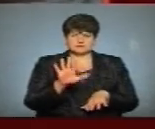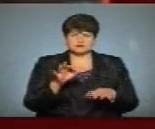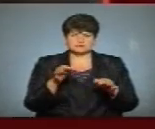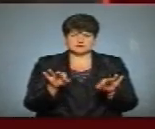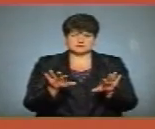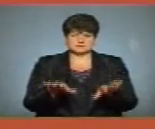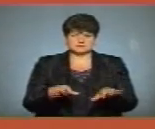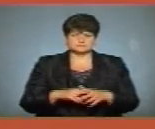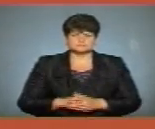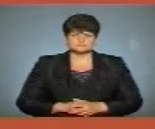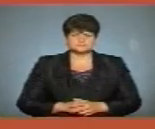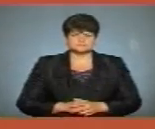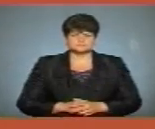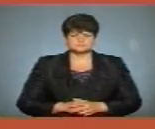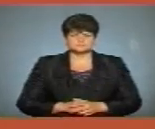місць.